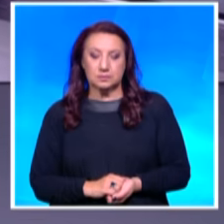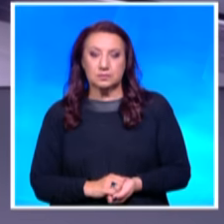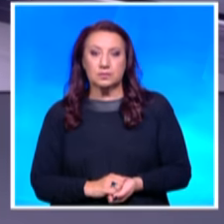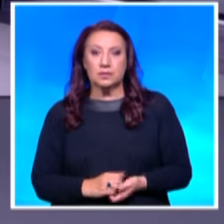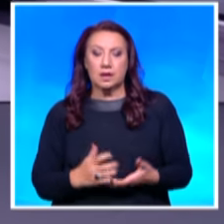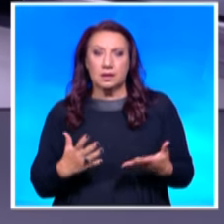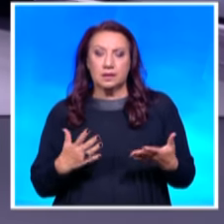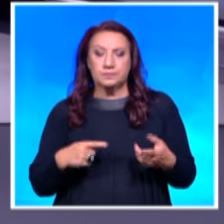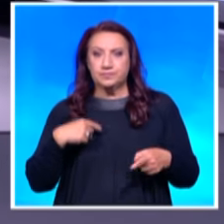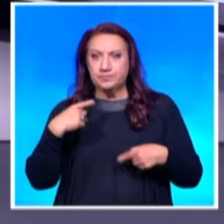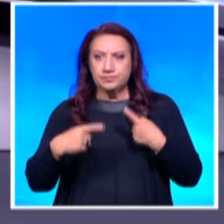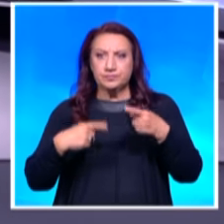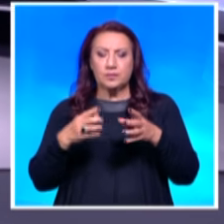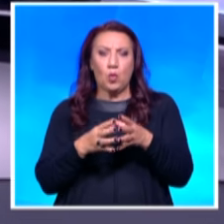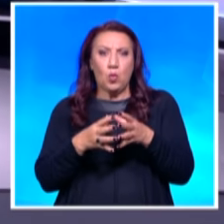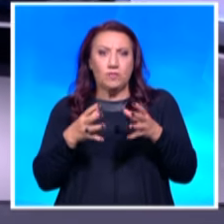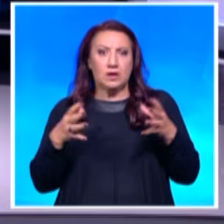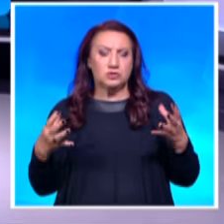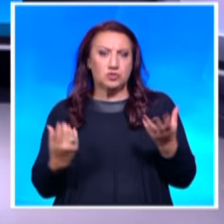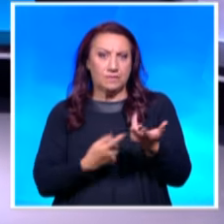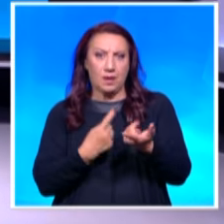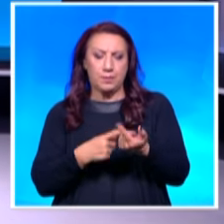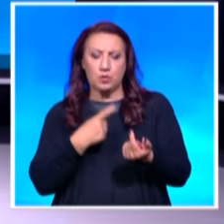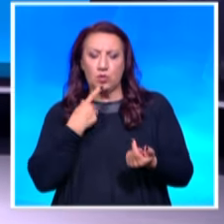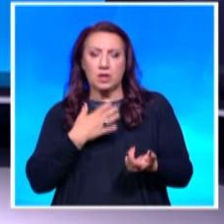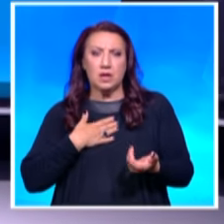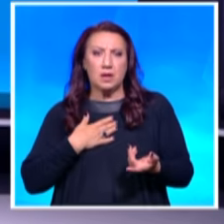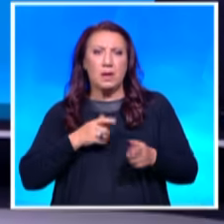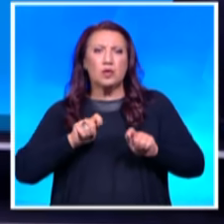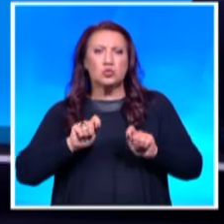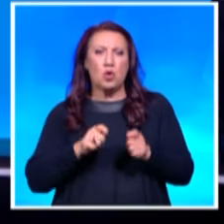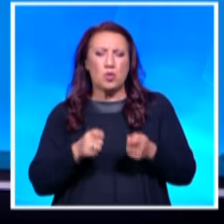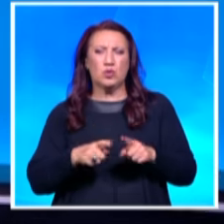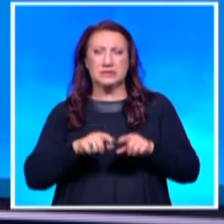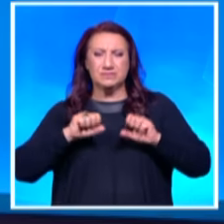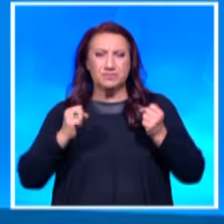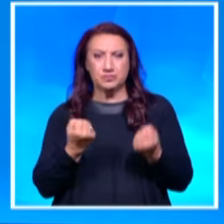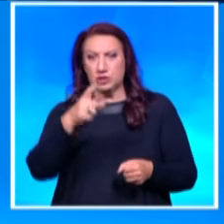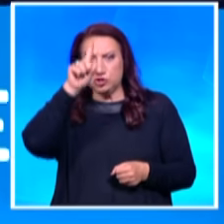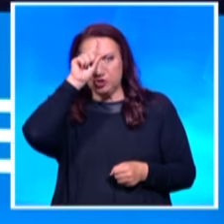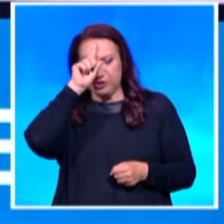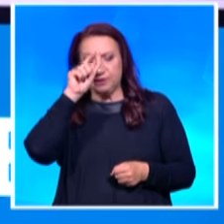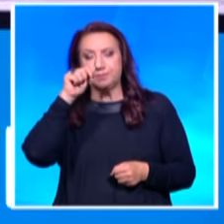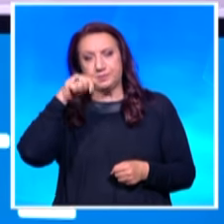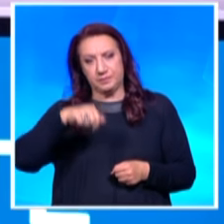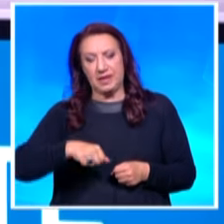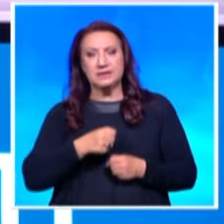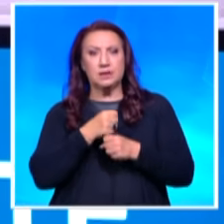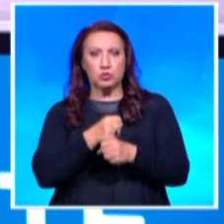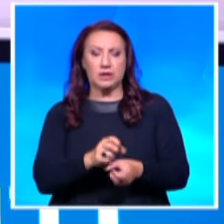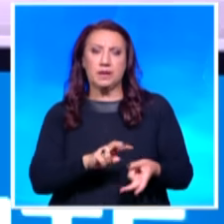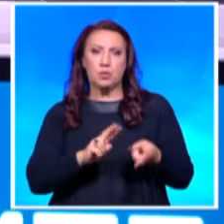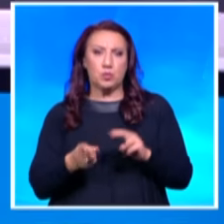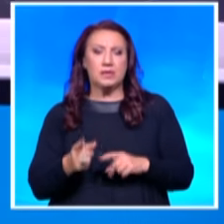вълна от нови случаи на насилие срещу жени. На този фон депутатите промениха на първо четене текстове от наказателния кодекс.